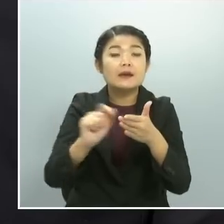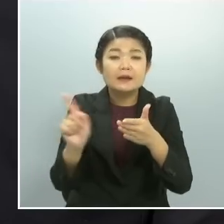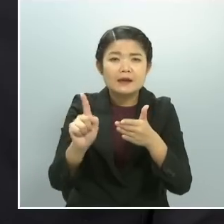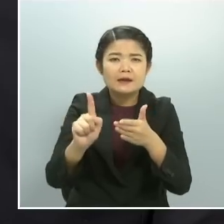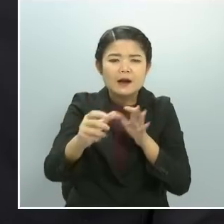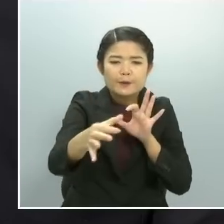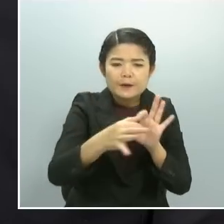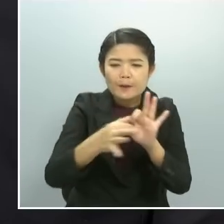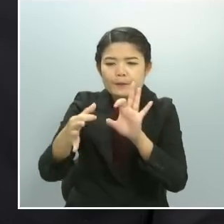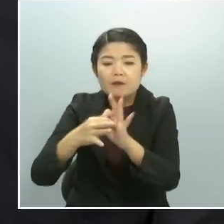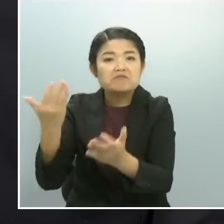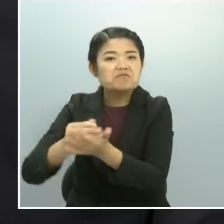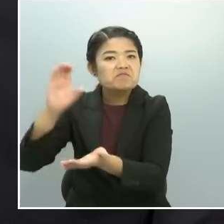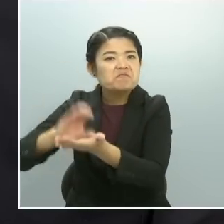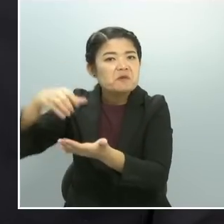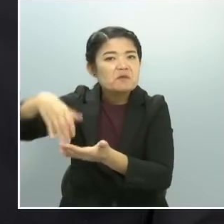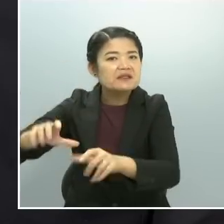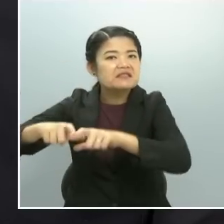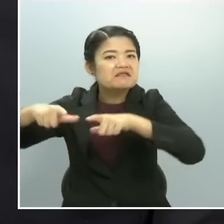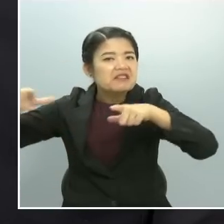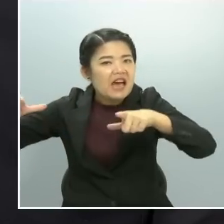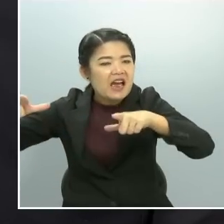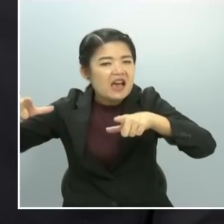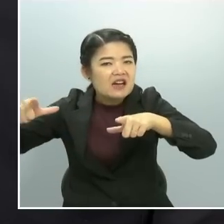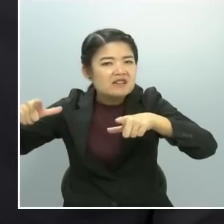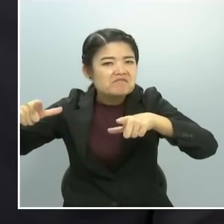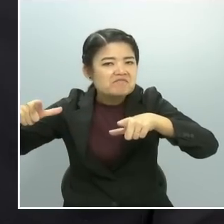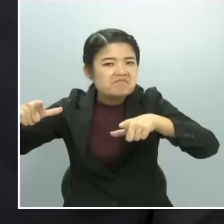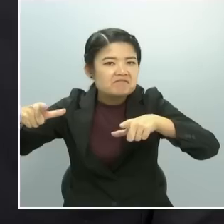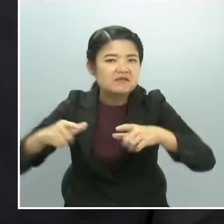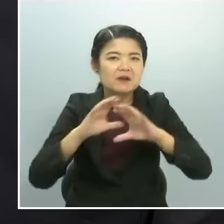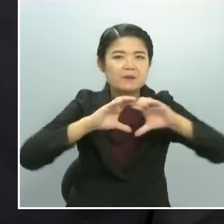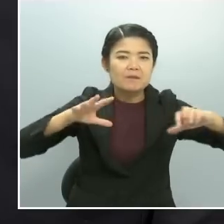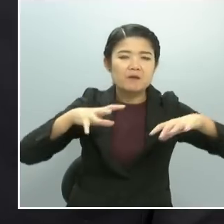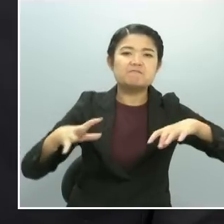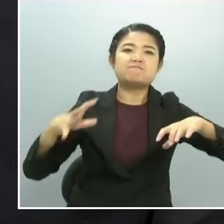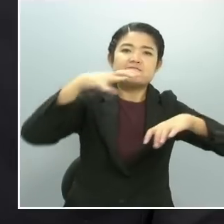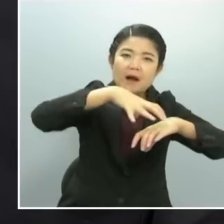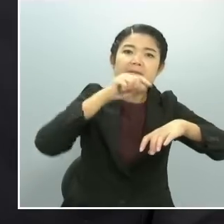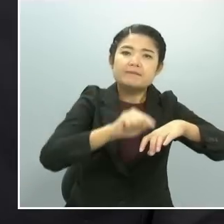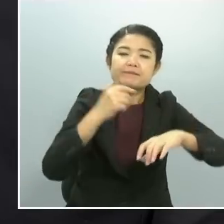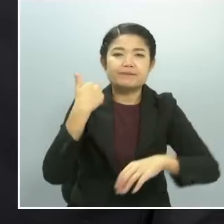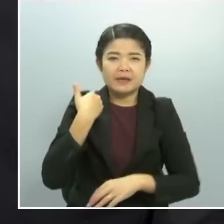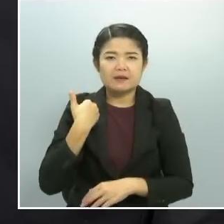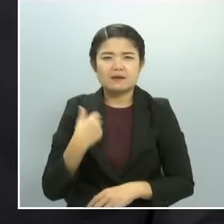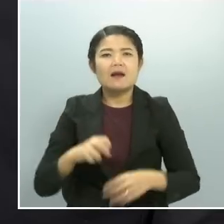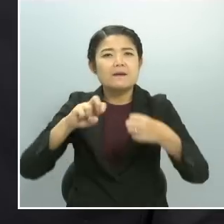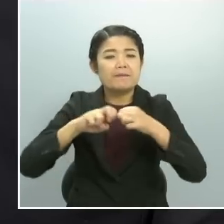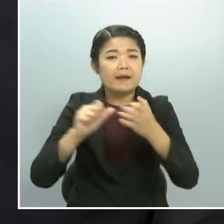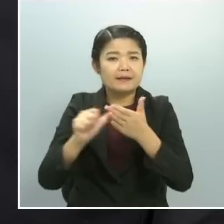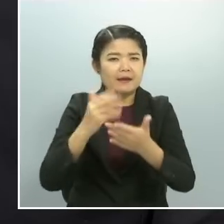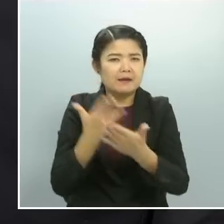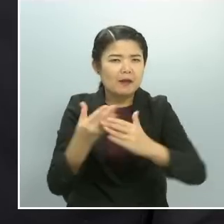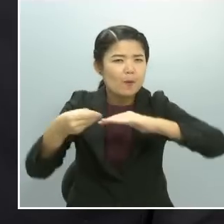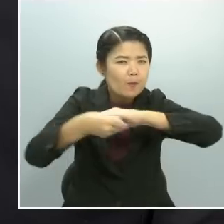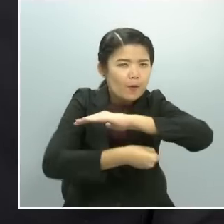ขาดและก็ทุนใหญ่ครอบงำภาครัฐข้อที่ 1ข้อที่ 2ก็คือแก้ธุรกิจคอร์รัปชั่นซึ่งมันเป็นต้น